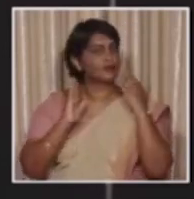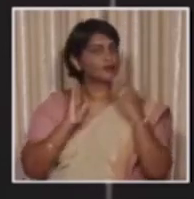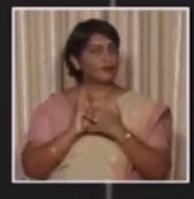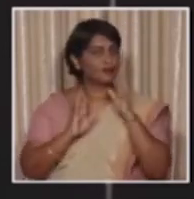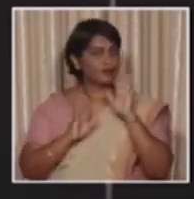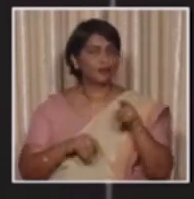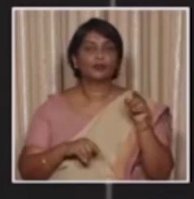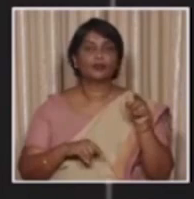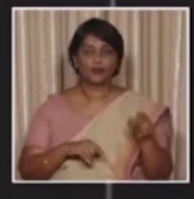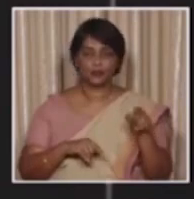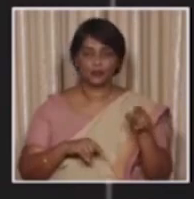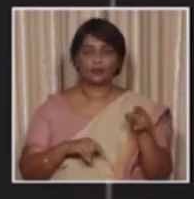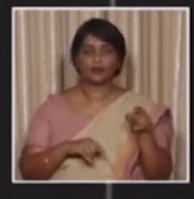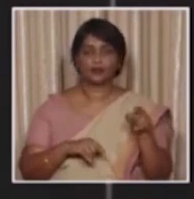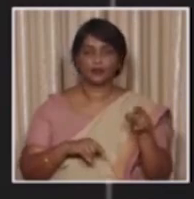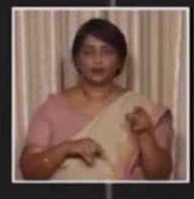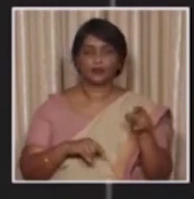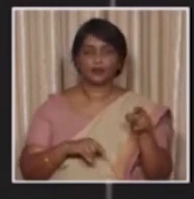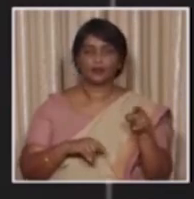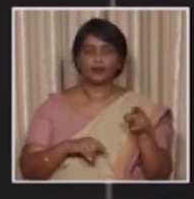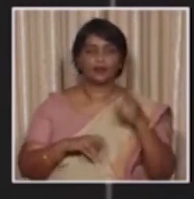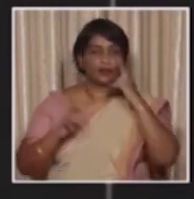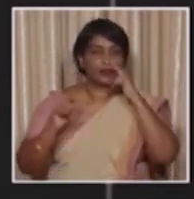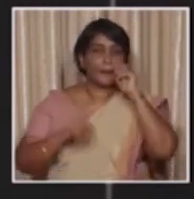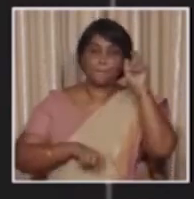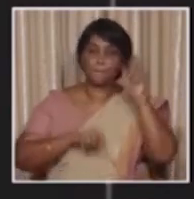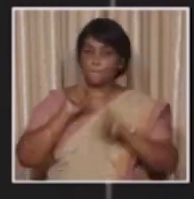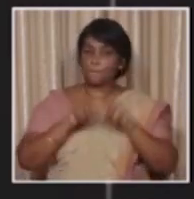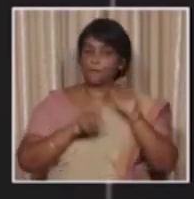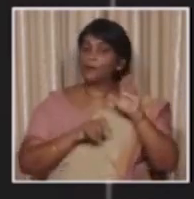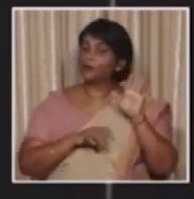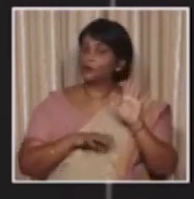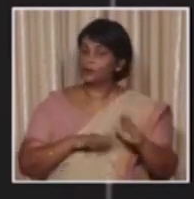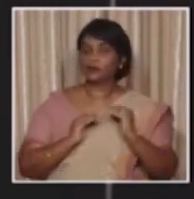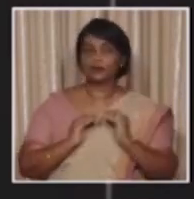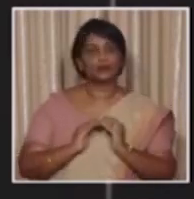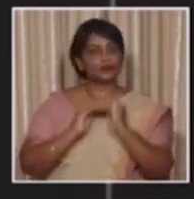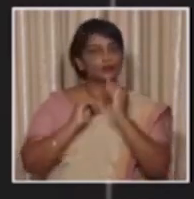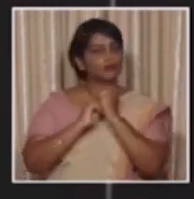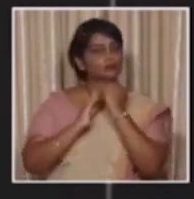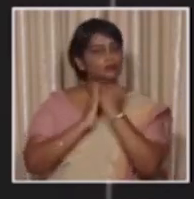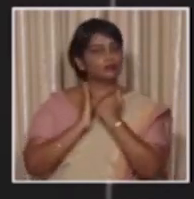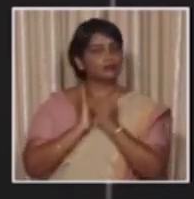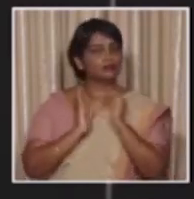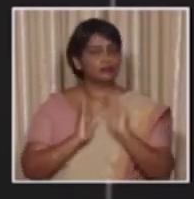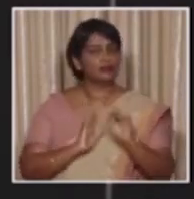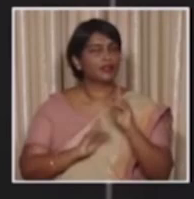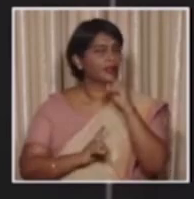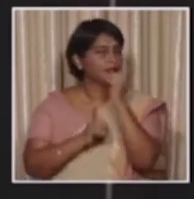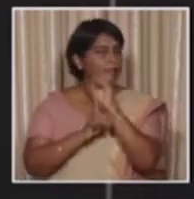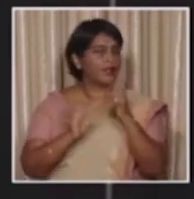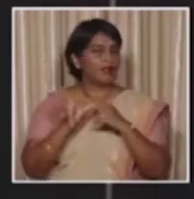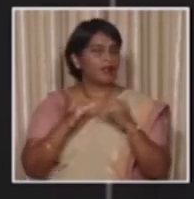உருவாக்கப்பட்டிருக்கின்ற மலையக மக்களுக்கு இருக்கின்ற அபிவிருத்திக்குரிய ஒரே அதிகார சபையாக இருக்கின்றது. ஆனால்